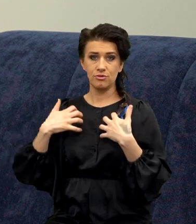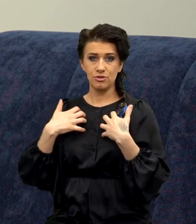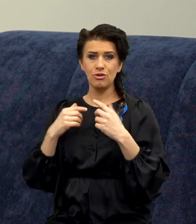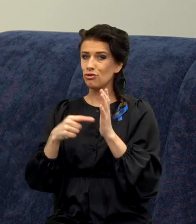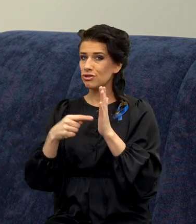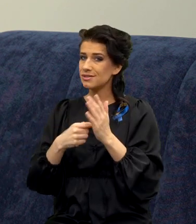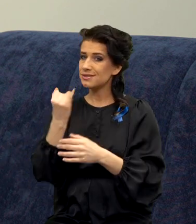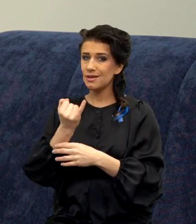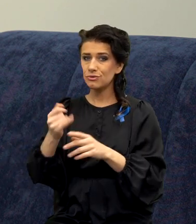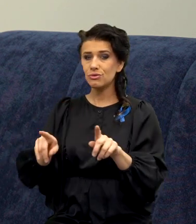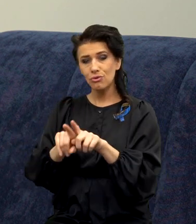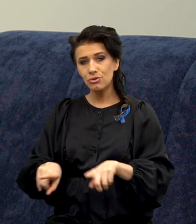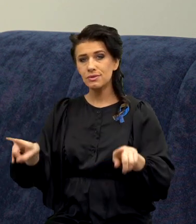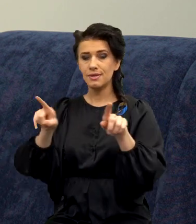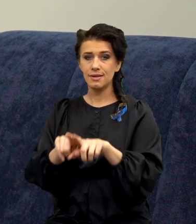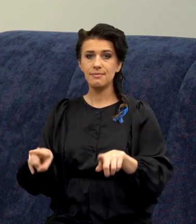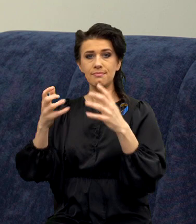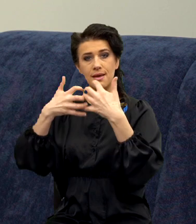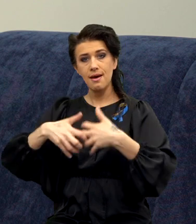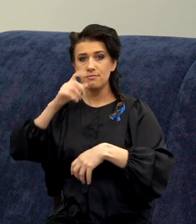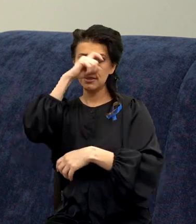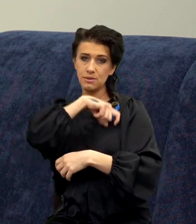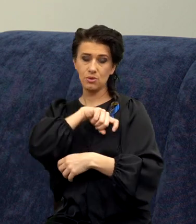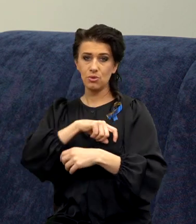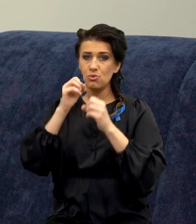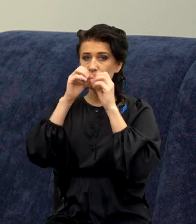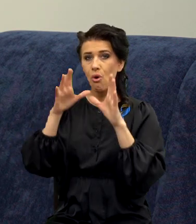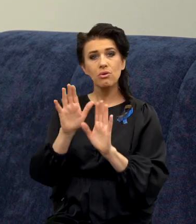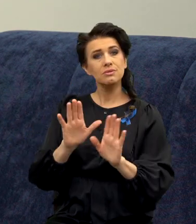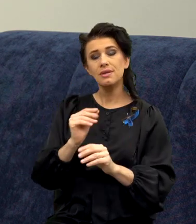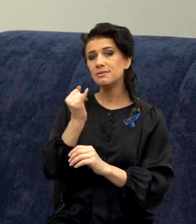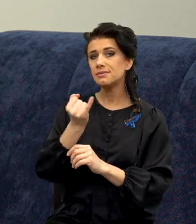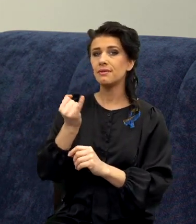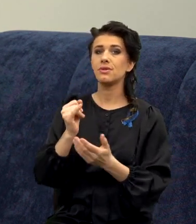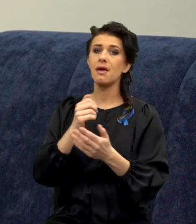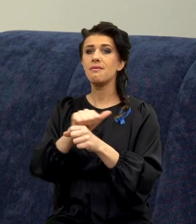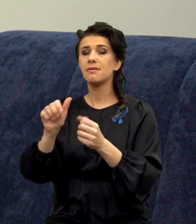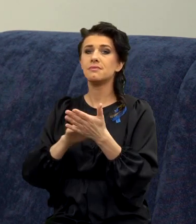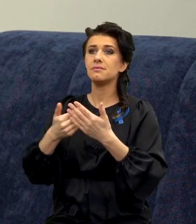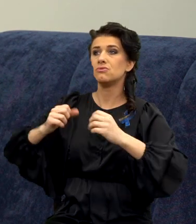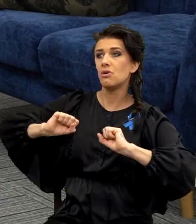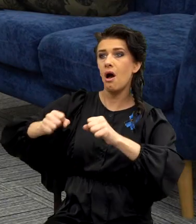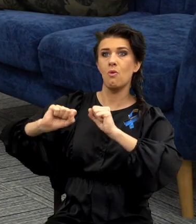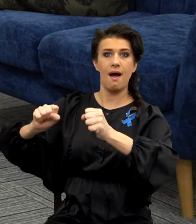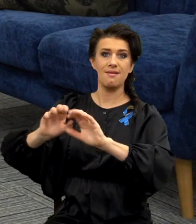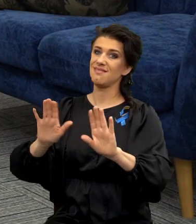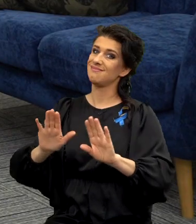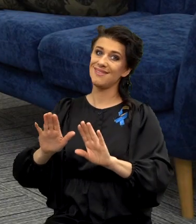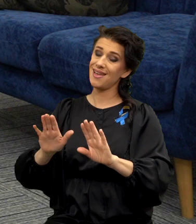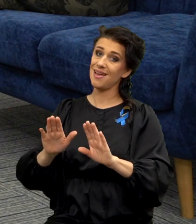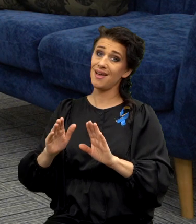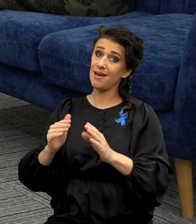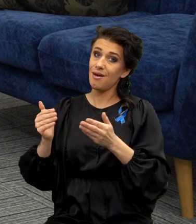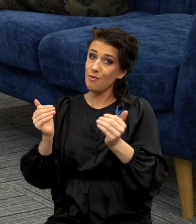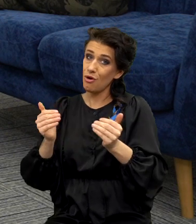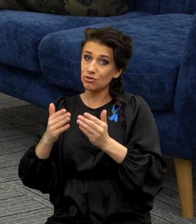sytuacjach zagrażających, więc to nie tylko szok nie zawsze się objawi nad aktywnym działaniem. Czasami może się